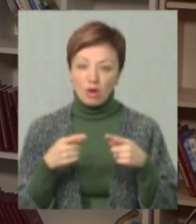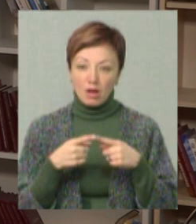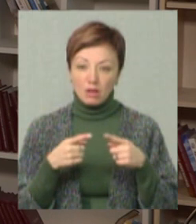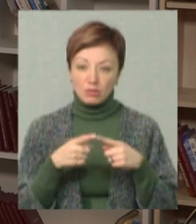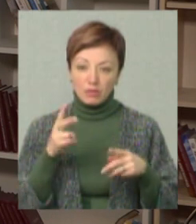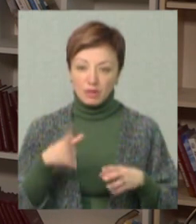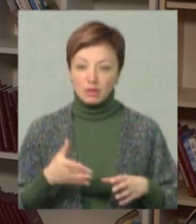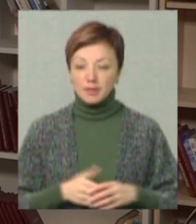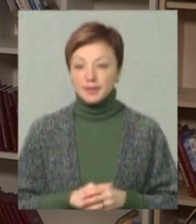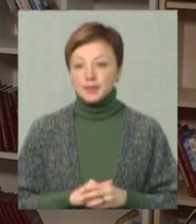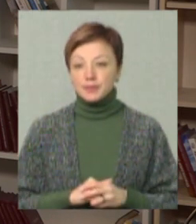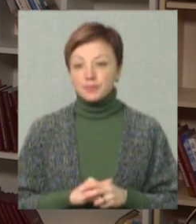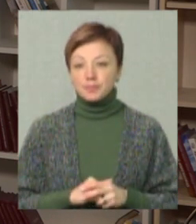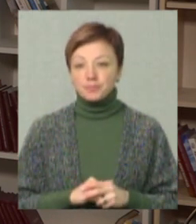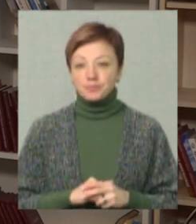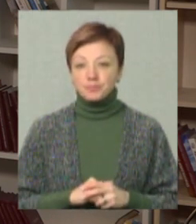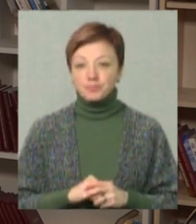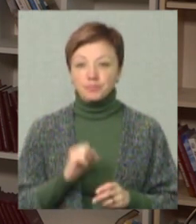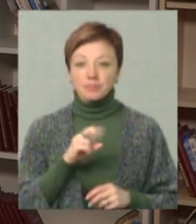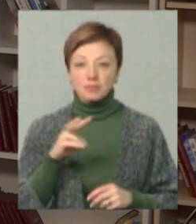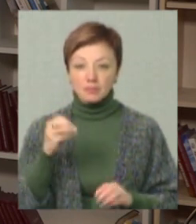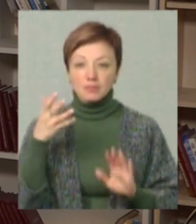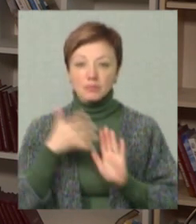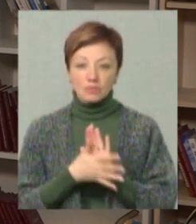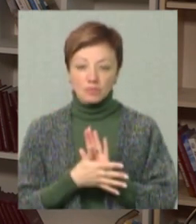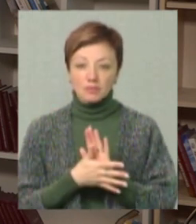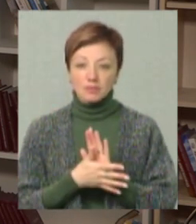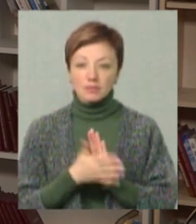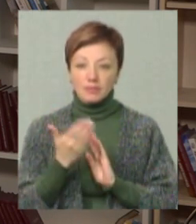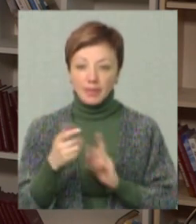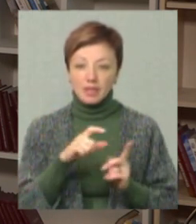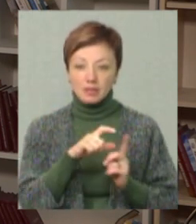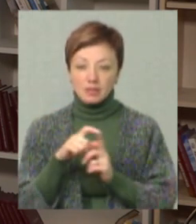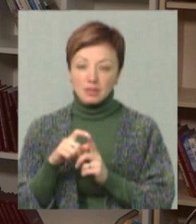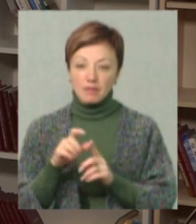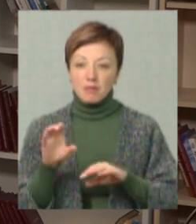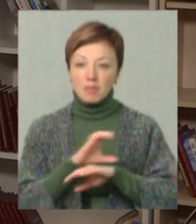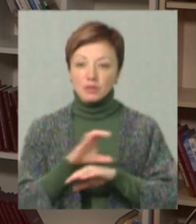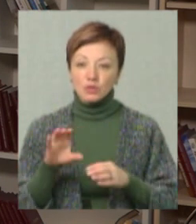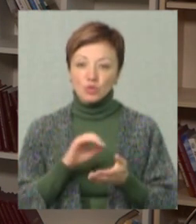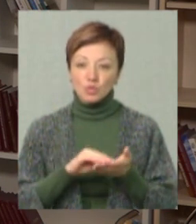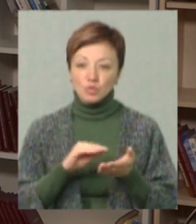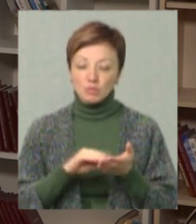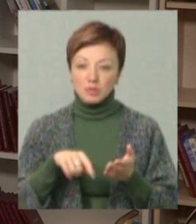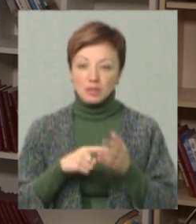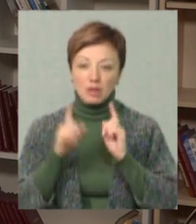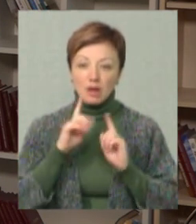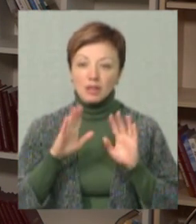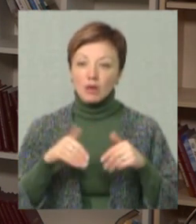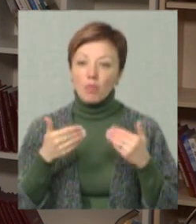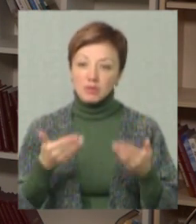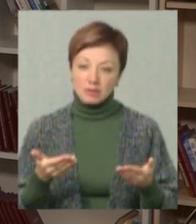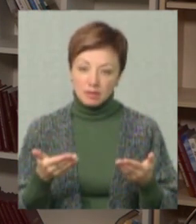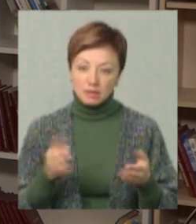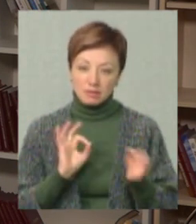зі слів прес-служби міській раді, що це є тільки рекомендативний характер, юридично економічного підґрунтя немає в цьому